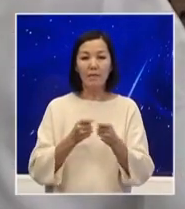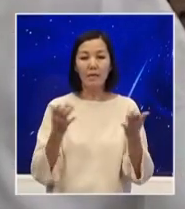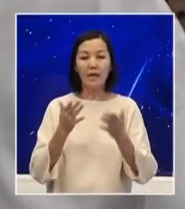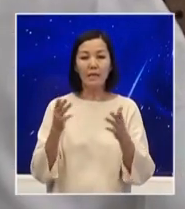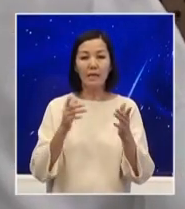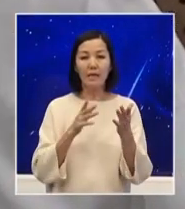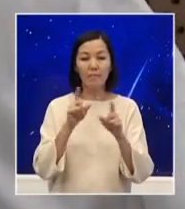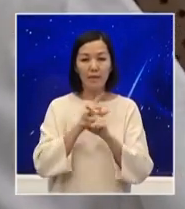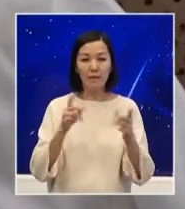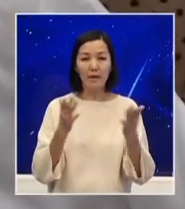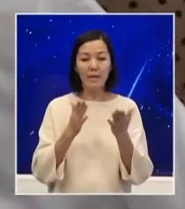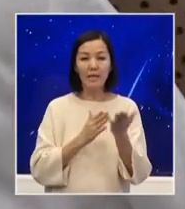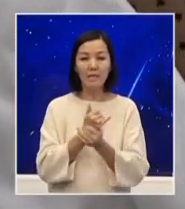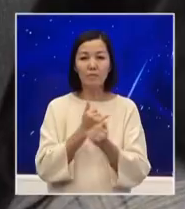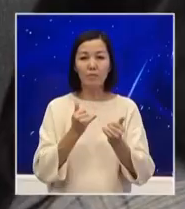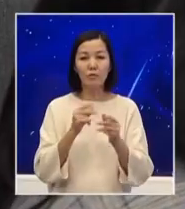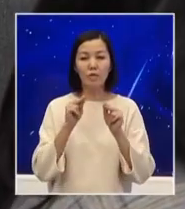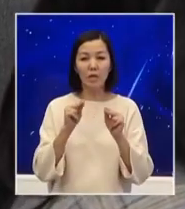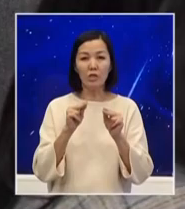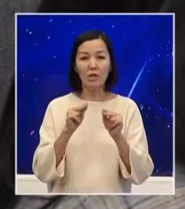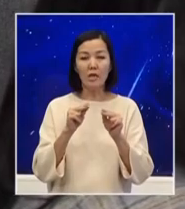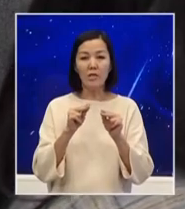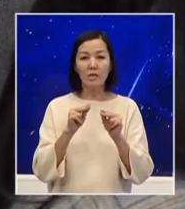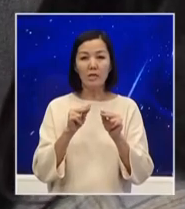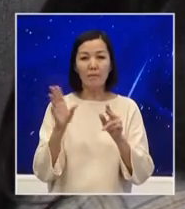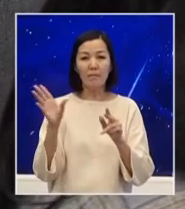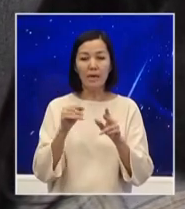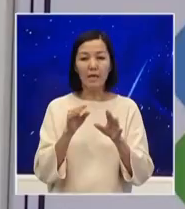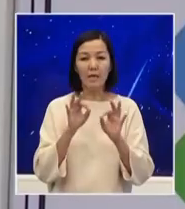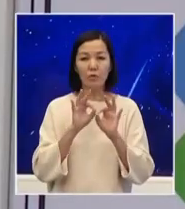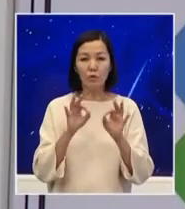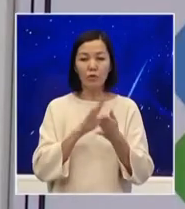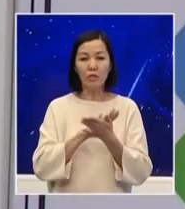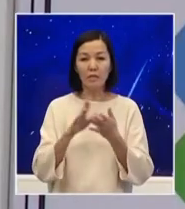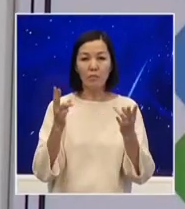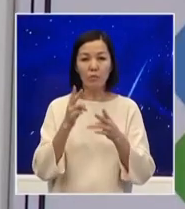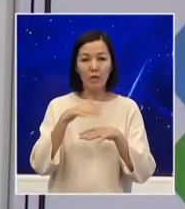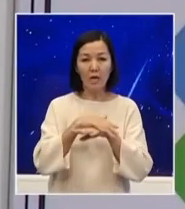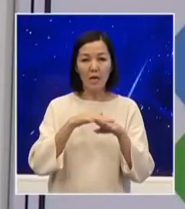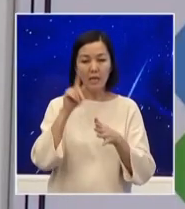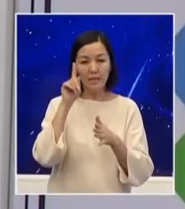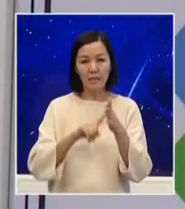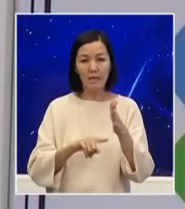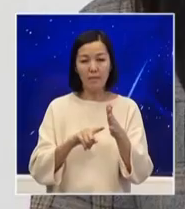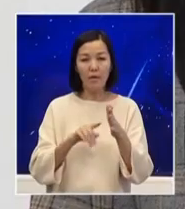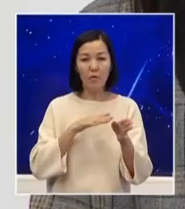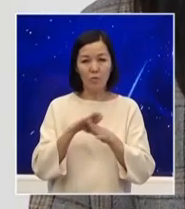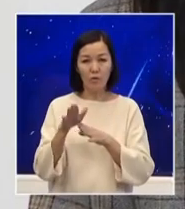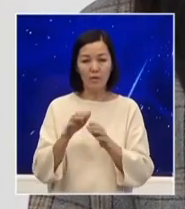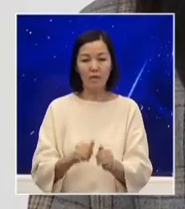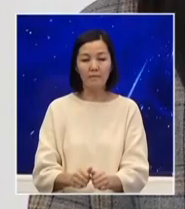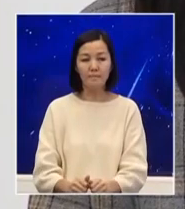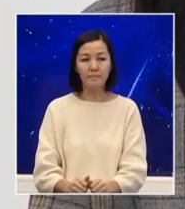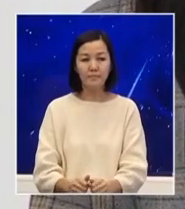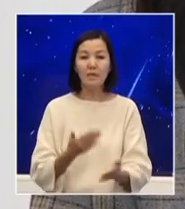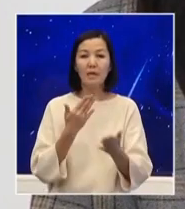мекеме, қандай қызмет болсын, ашықтық болу қажеттігін жеткізді. Сонда ғана халық сенімі үдесінен шықпақ. Егер